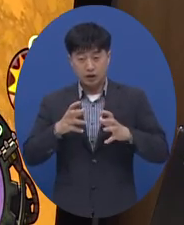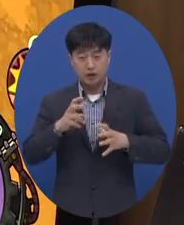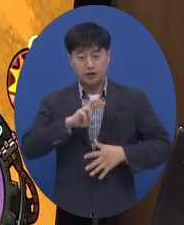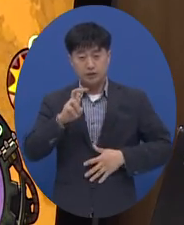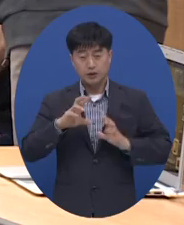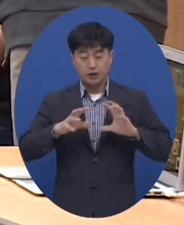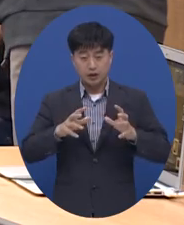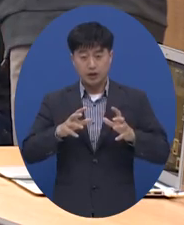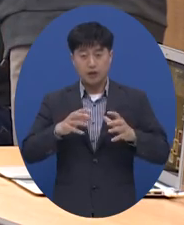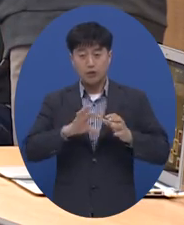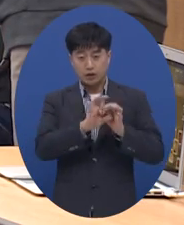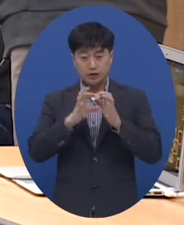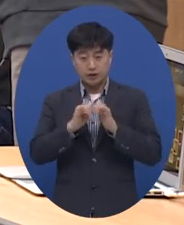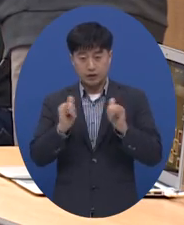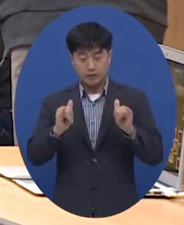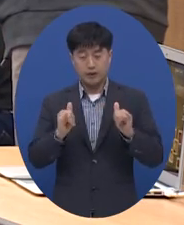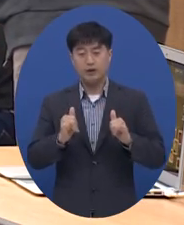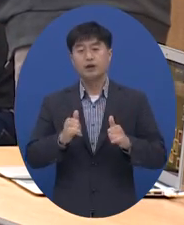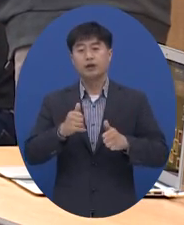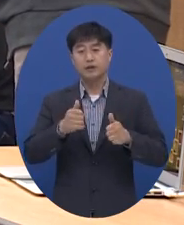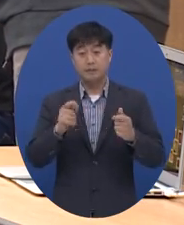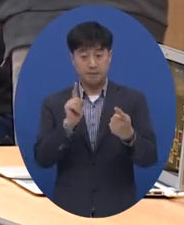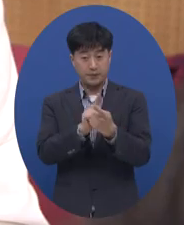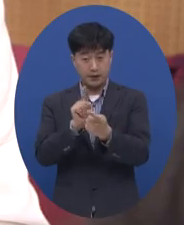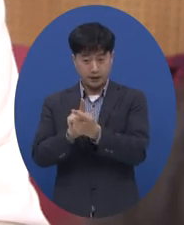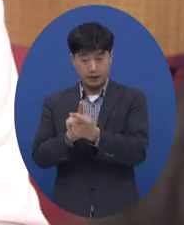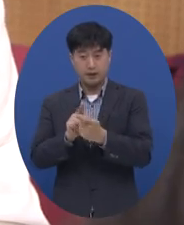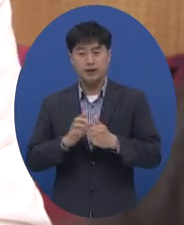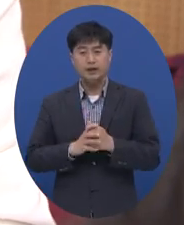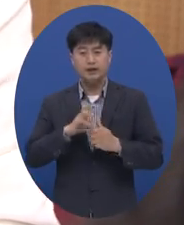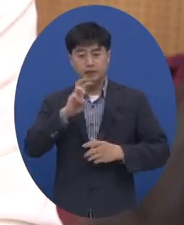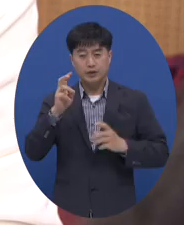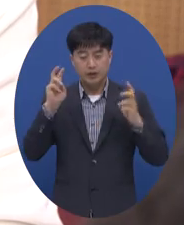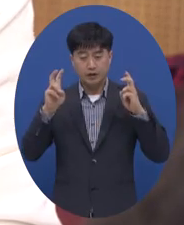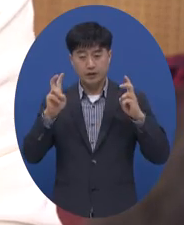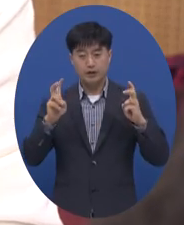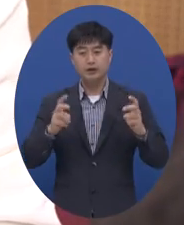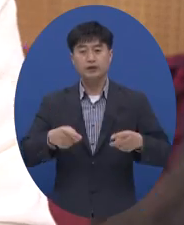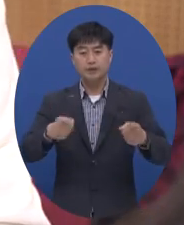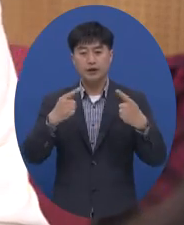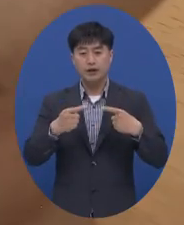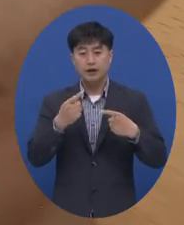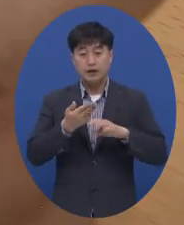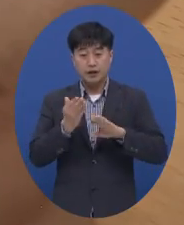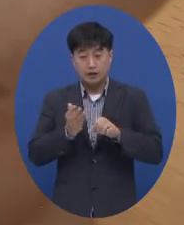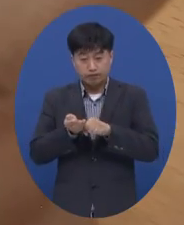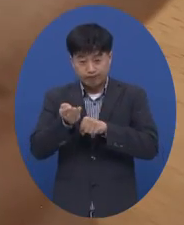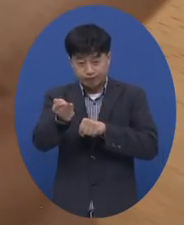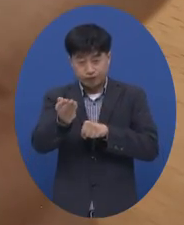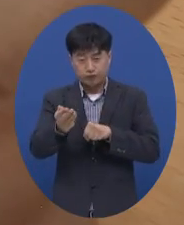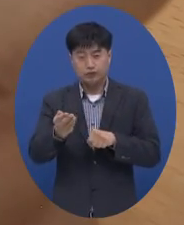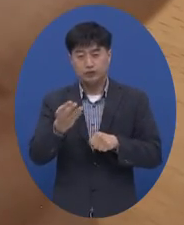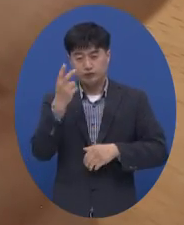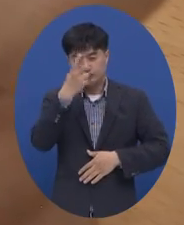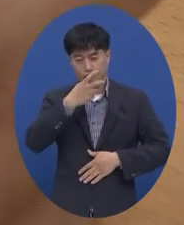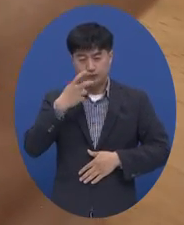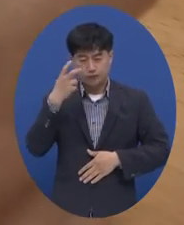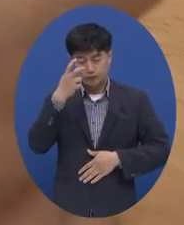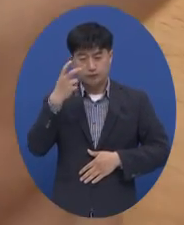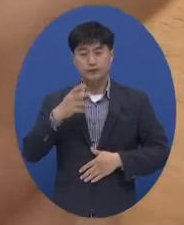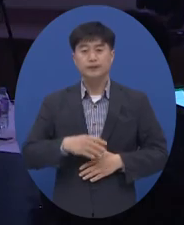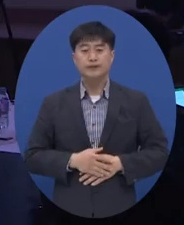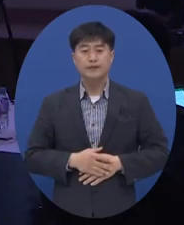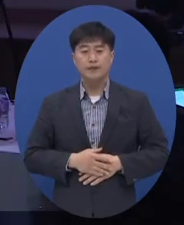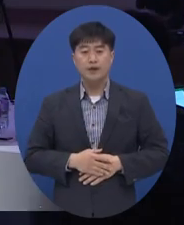게임 관계자들과 만나는 게임 비즈니스 데이가 열립니다. 도내 30여 개 게임사가 참가해 해외 수출 가능성을 점쳐볼